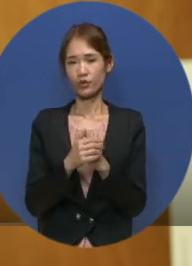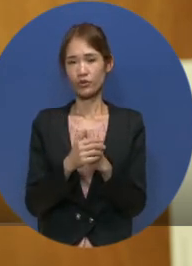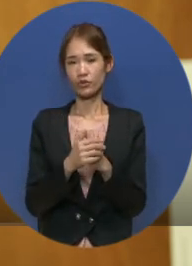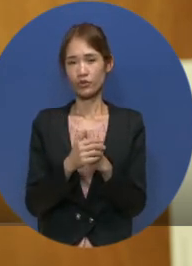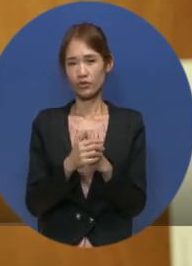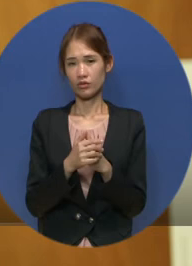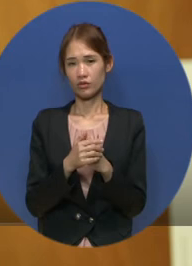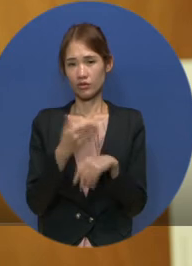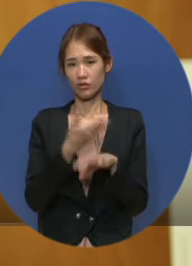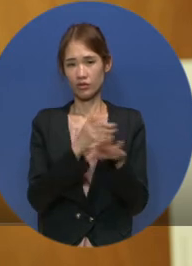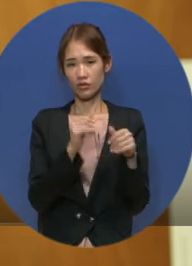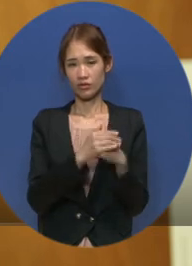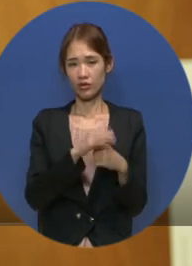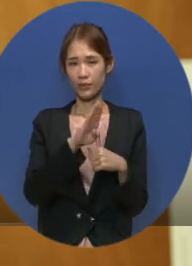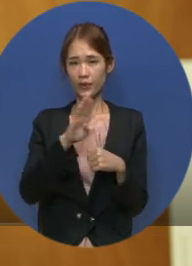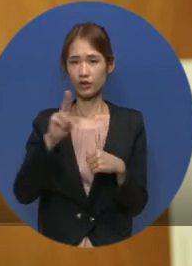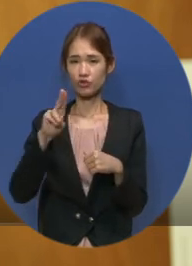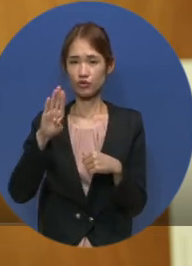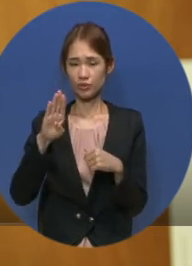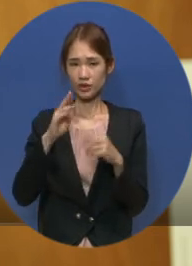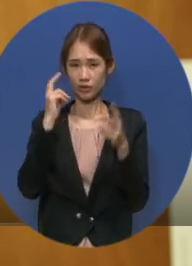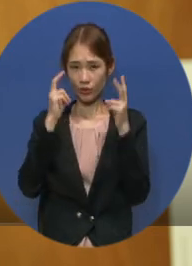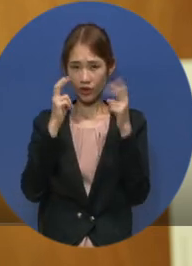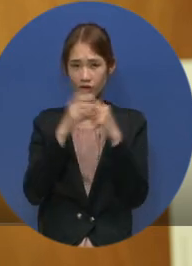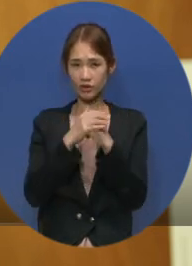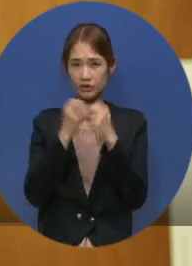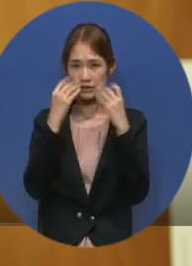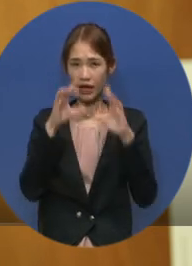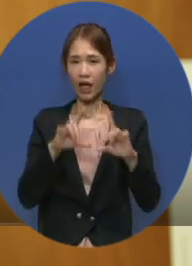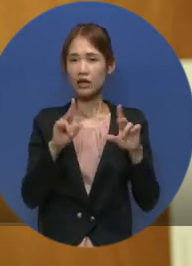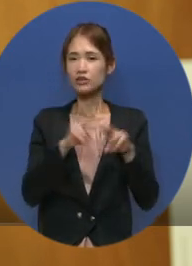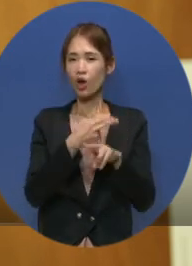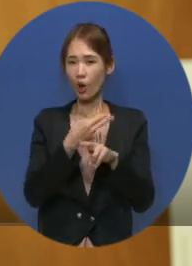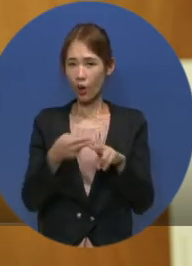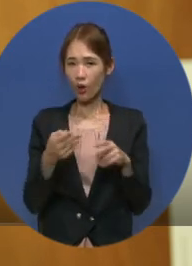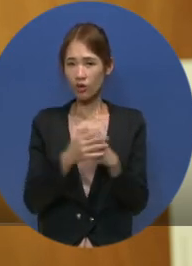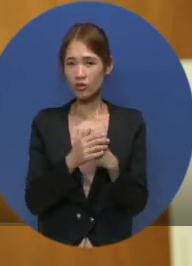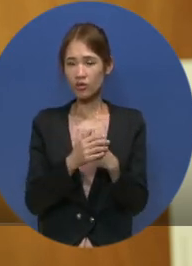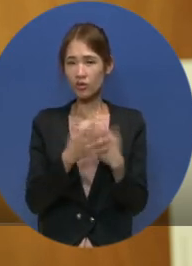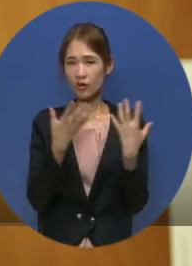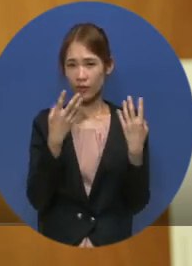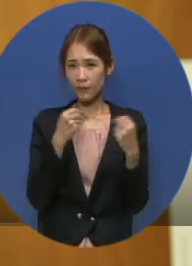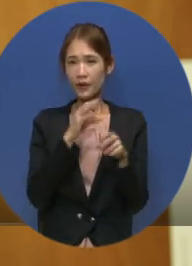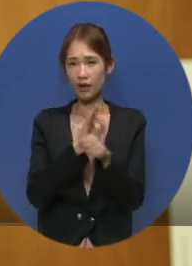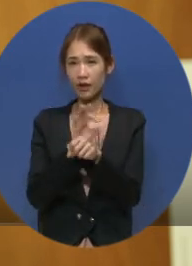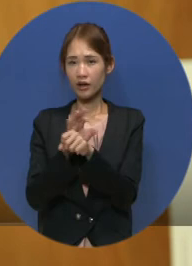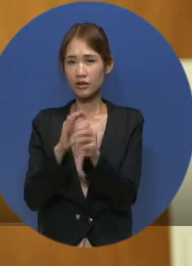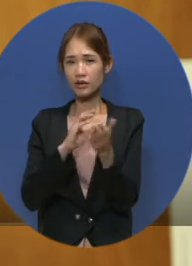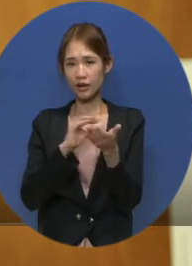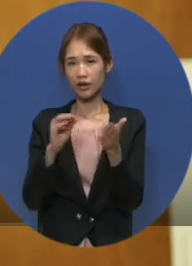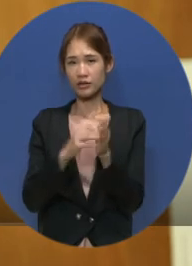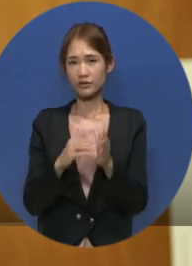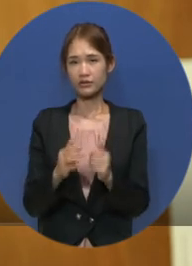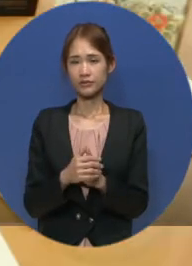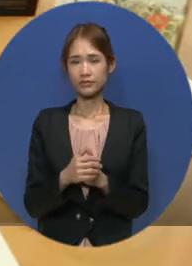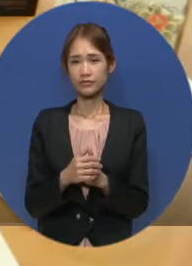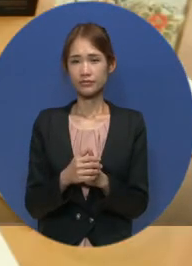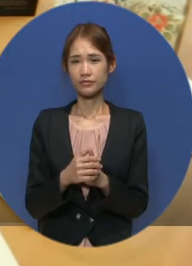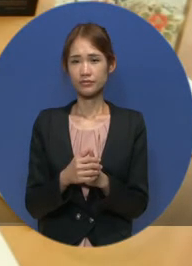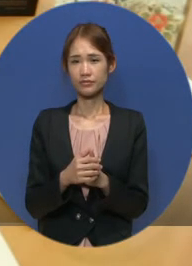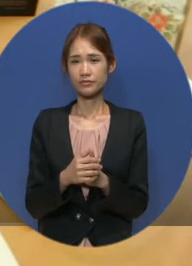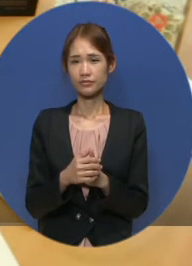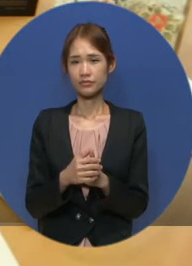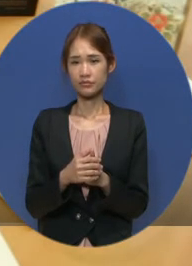그리고 해외 그런 B2B 회사에서 뭐 해피 뉴이어 선물이나 그런 선물로도 좀 많이 나갔습니다. 네.